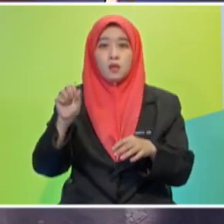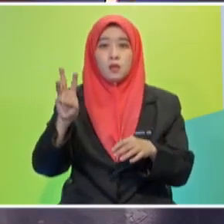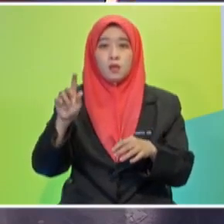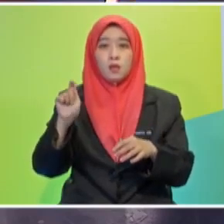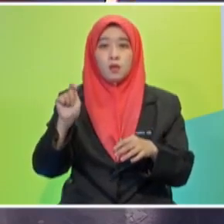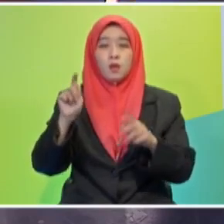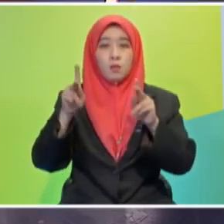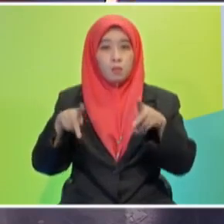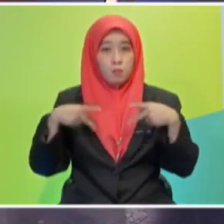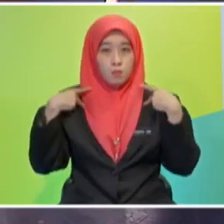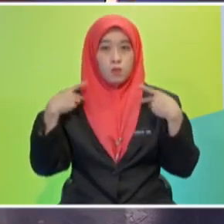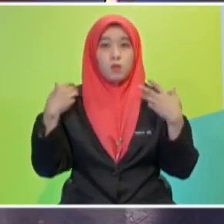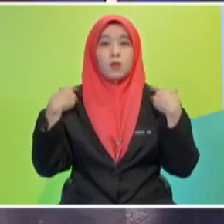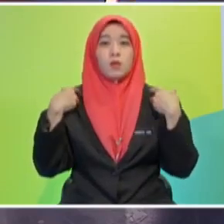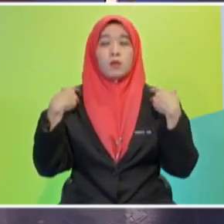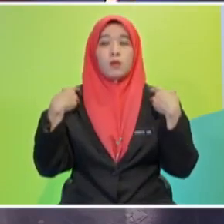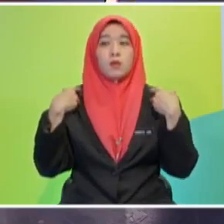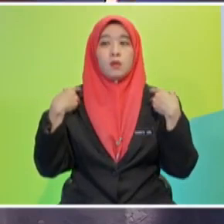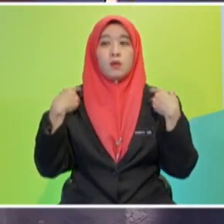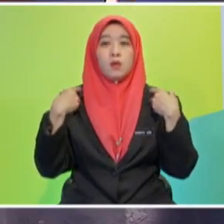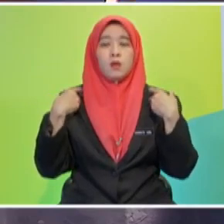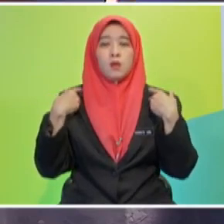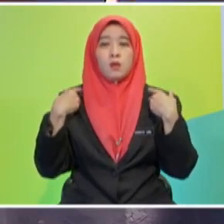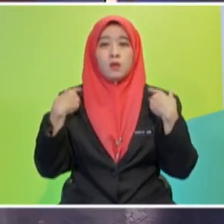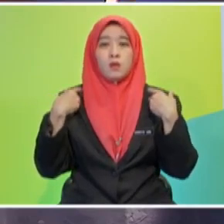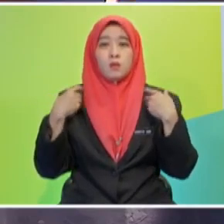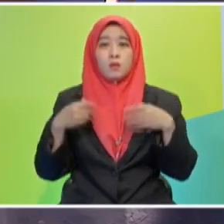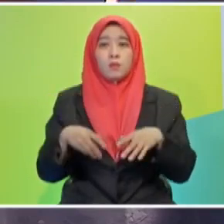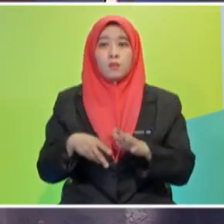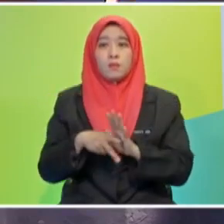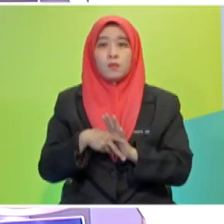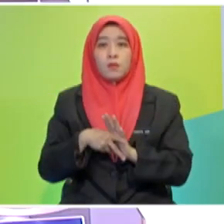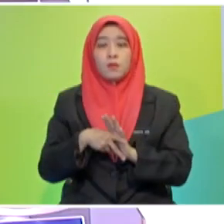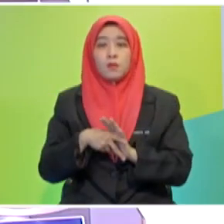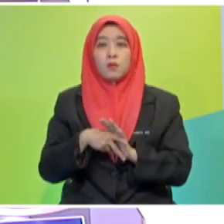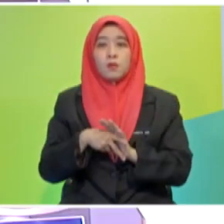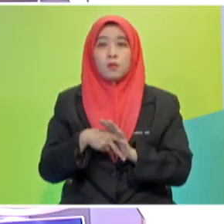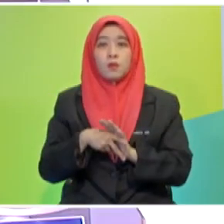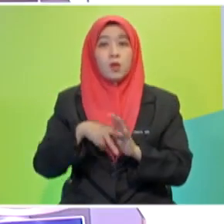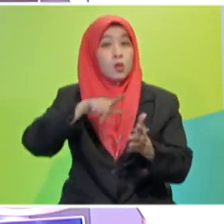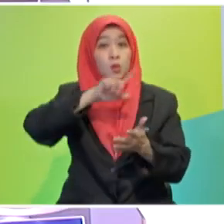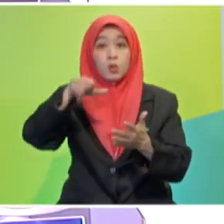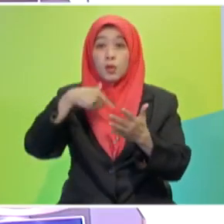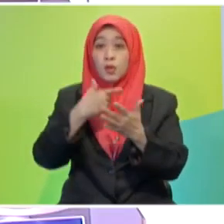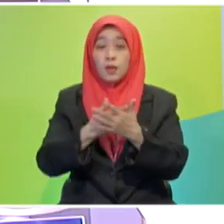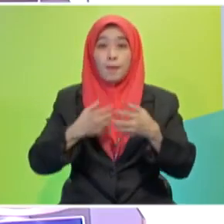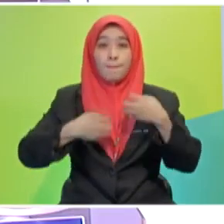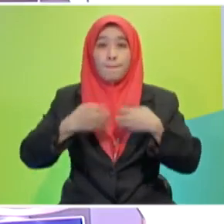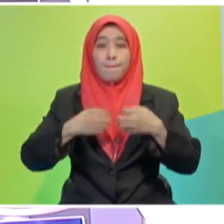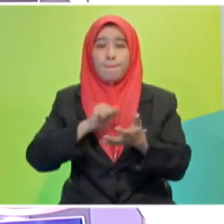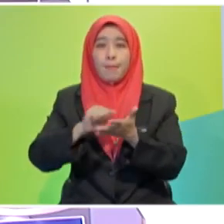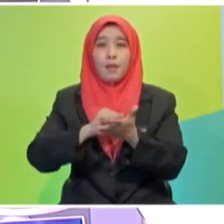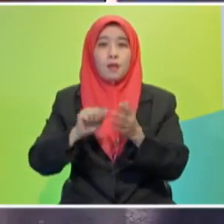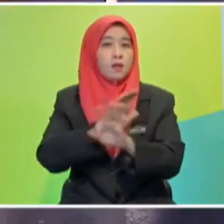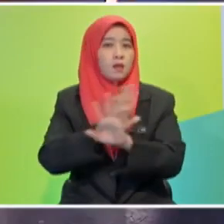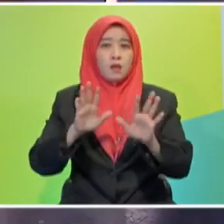tak nak plug 3 pin ni kena ada. Punca plug 3 pin tak ada, makna keseluruhan mesin basuh tidak boleh